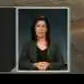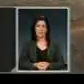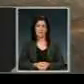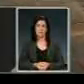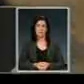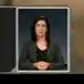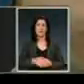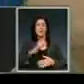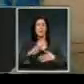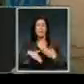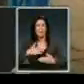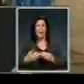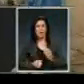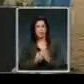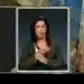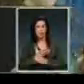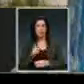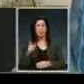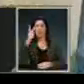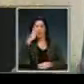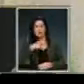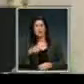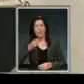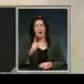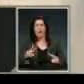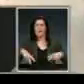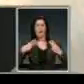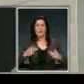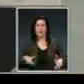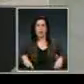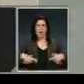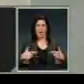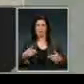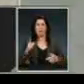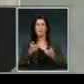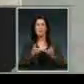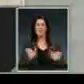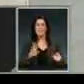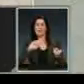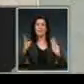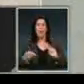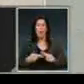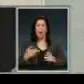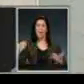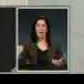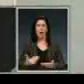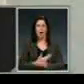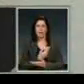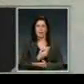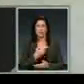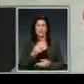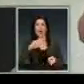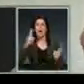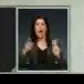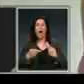במהלך השיקום גולן הבין שהוא חייב לחזור לחיים, ונחשף לעולם שהיה חדש לו לחלוטין, העולם שעל כיסא